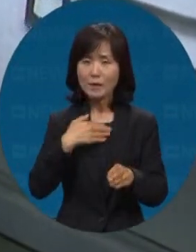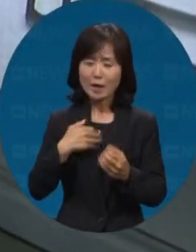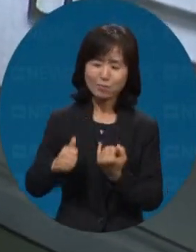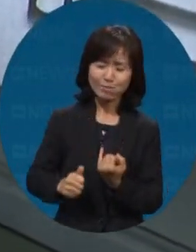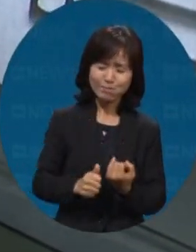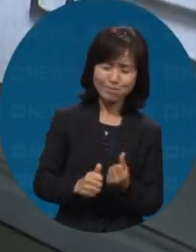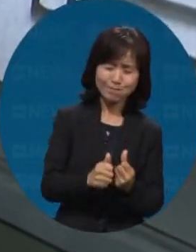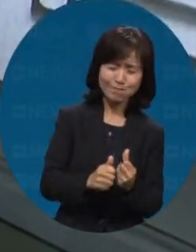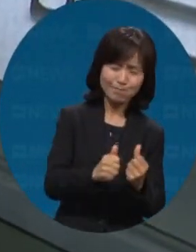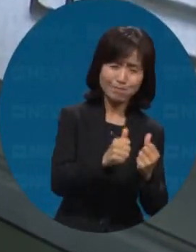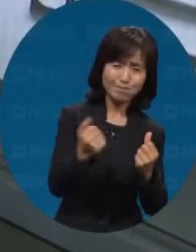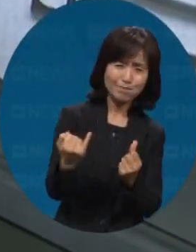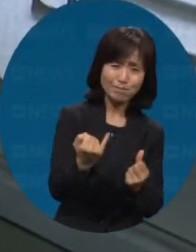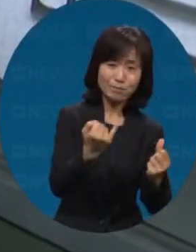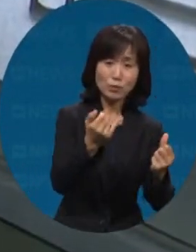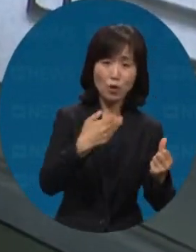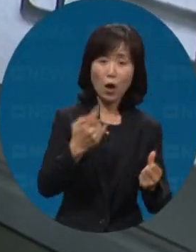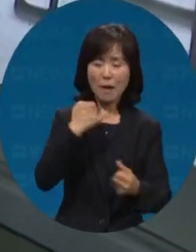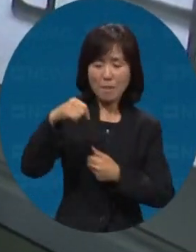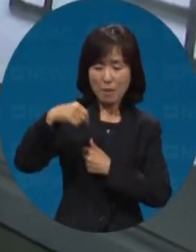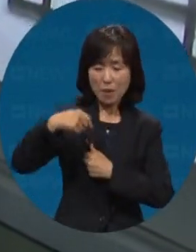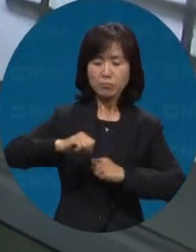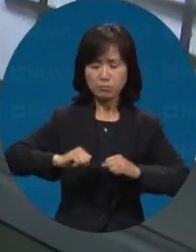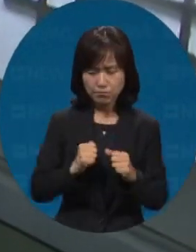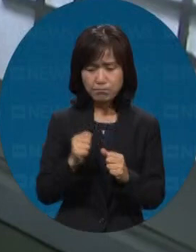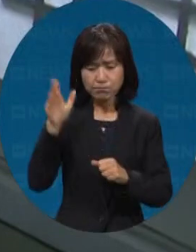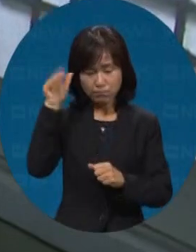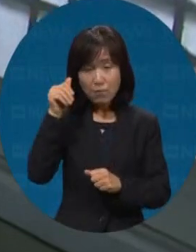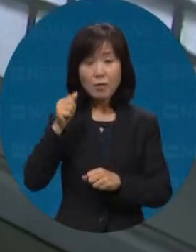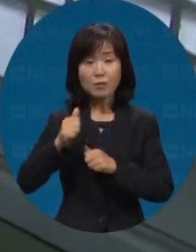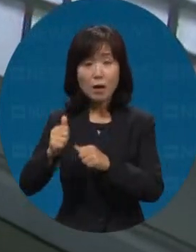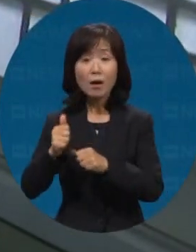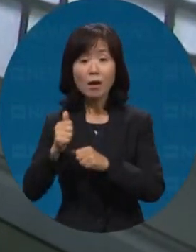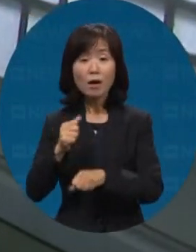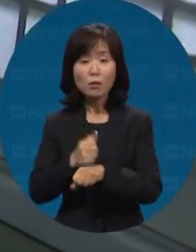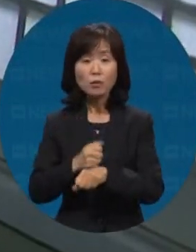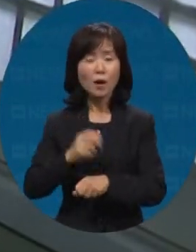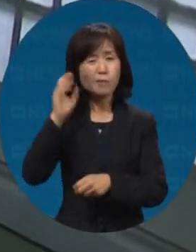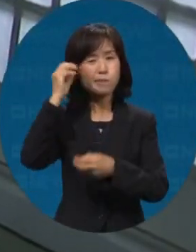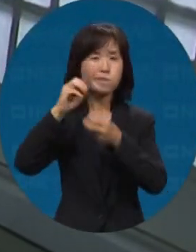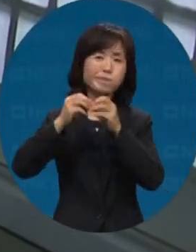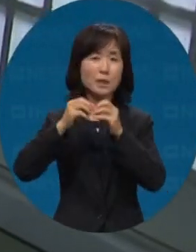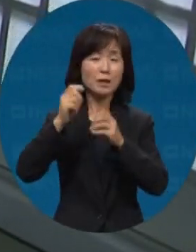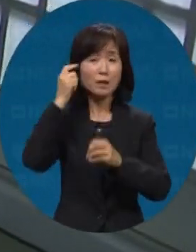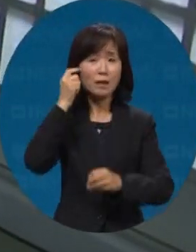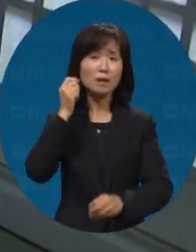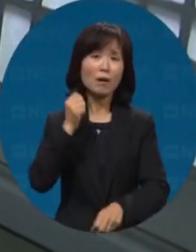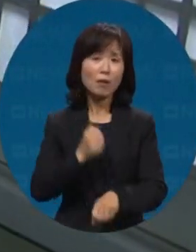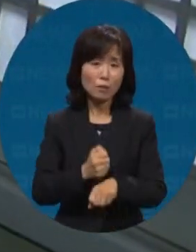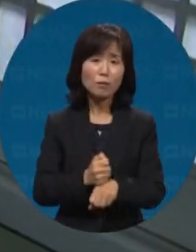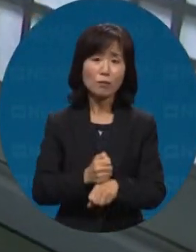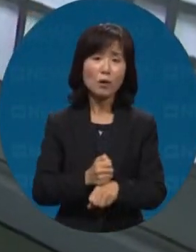그냥 엄마가 하라는 대로 하고 그냥 영통한 생각이나 하고